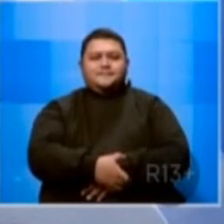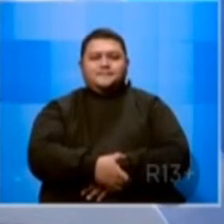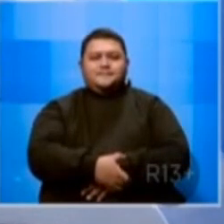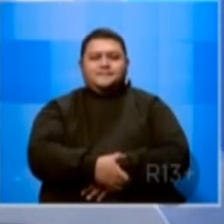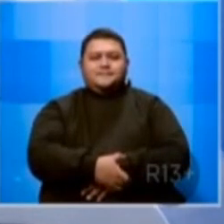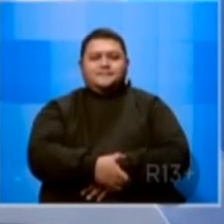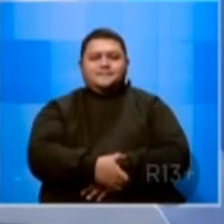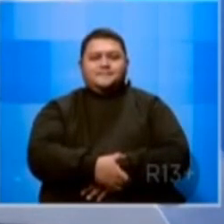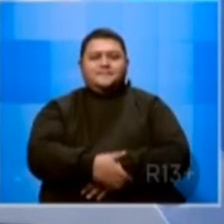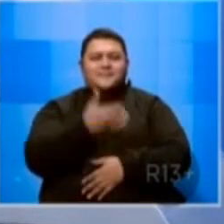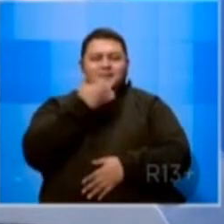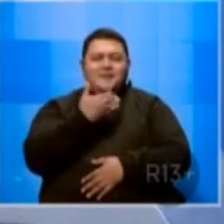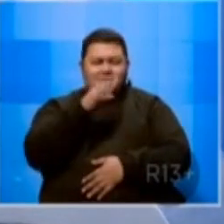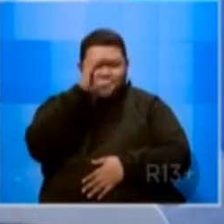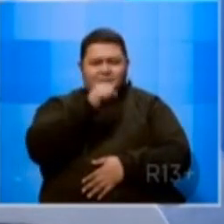terima kasih dan selamat malam